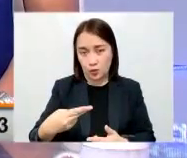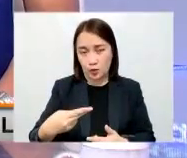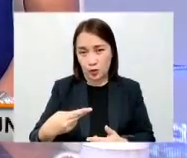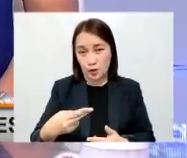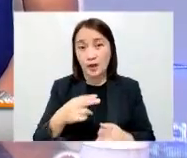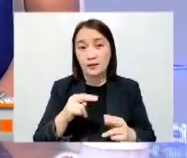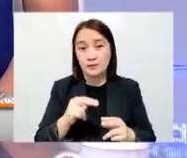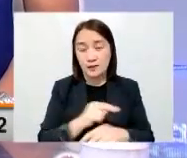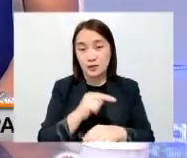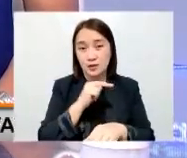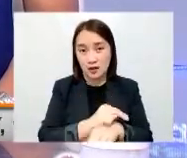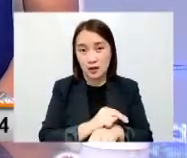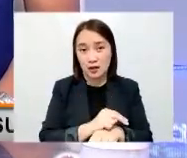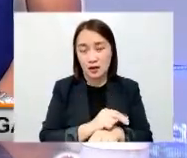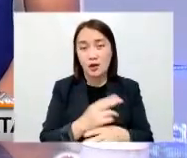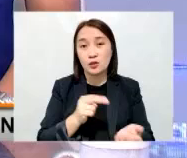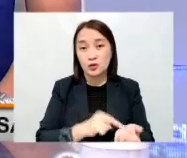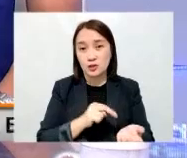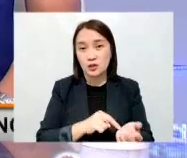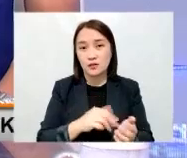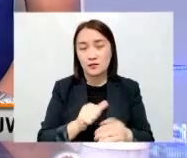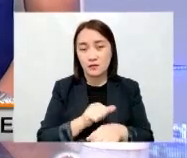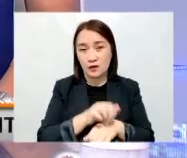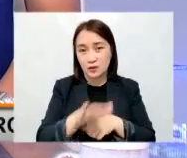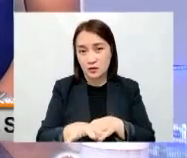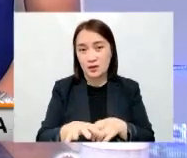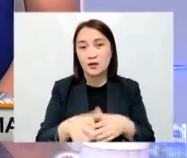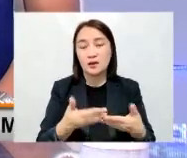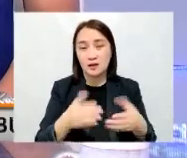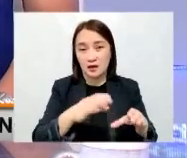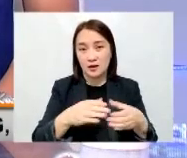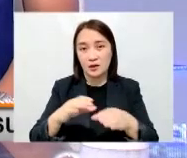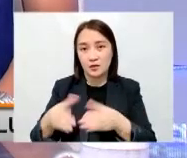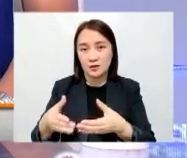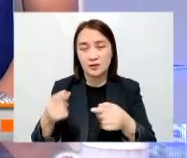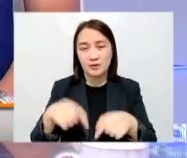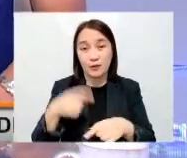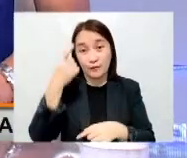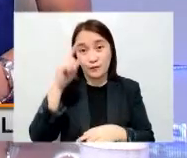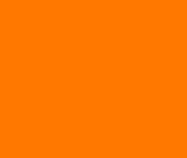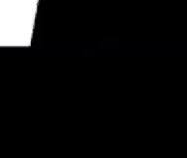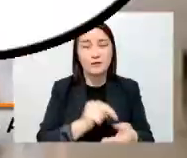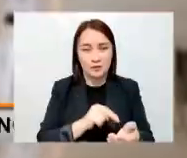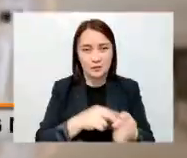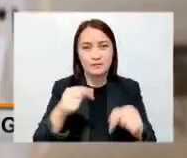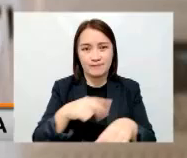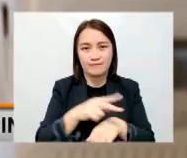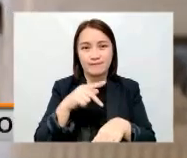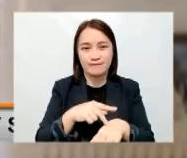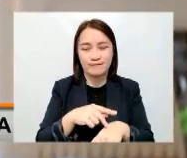Yan ay para matugunan na ang mga hinaing ng mga nurse sa bansa. Nasa frontline na balitang yan si JC Cosico.